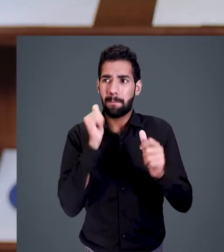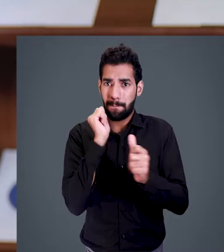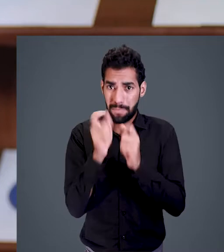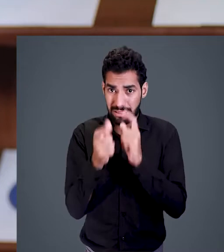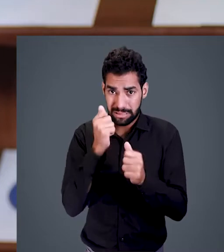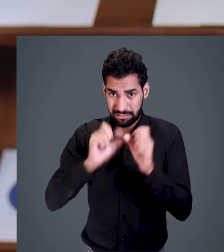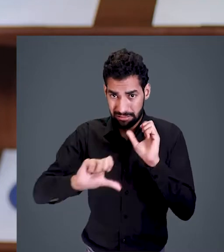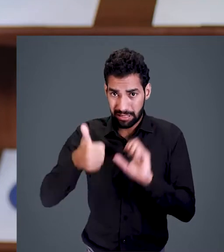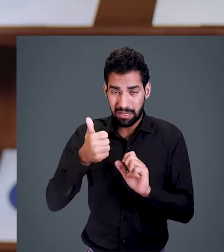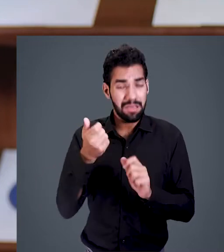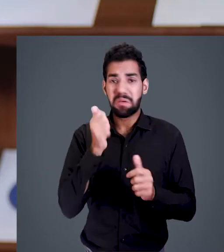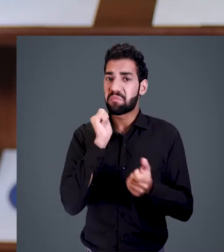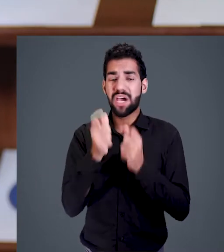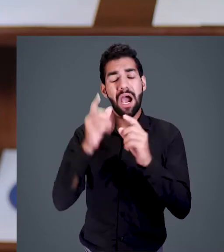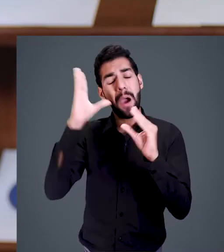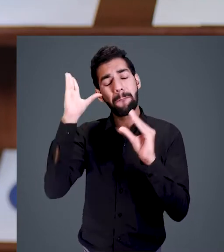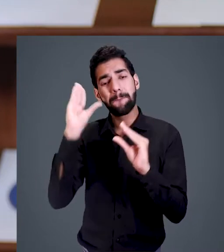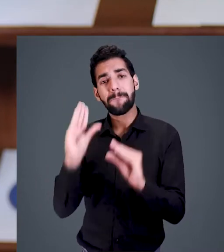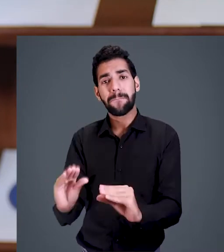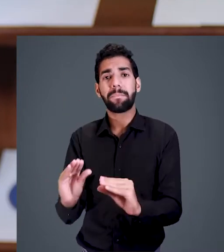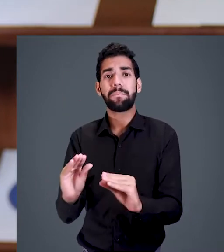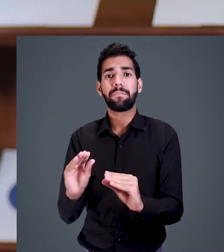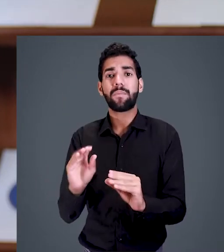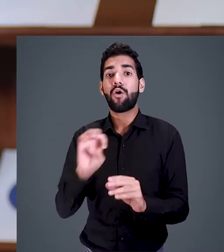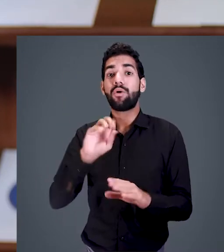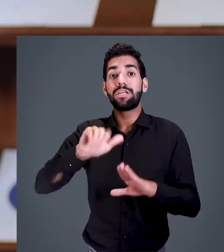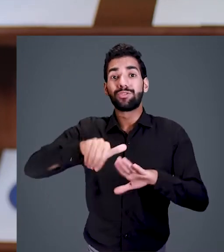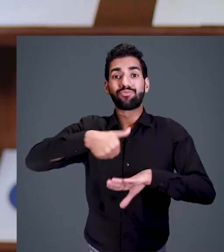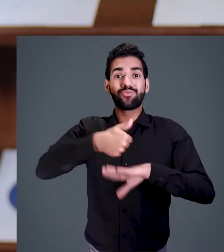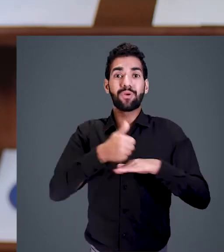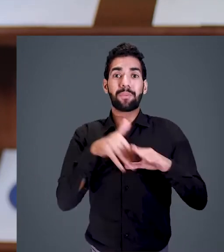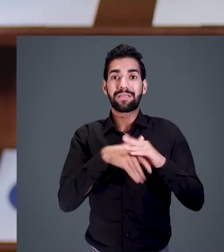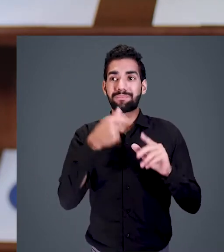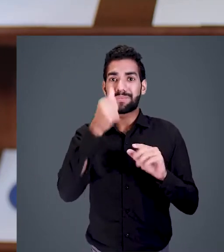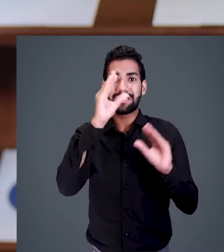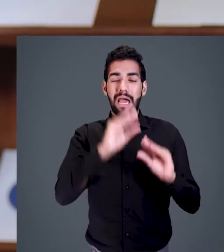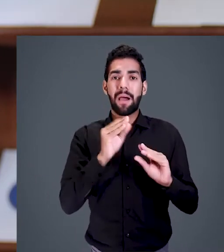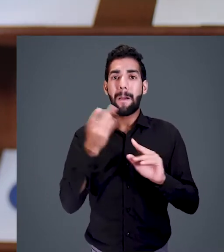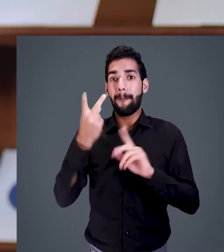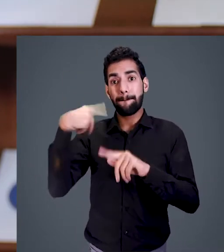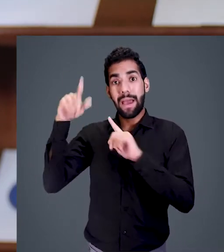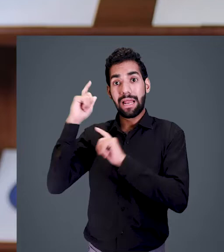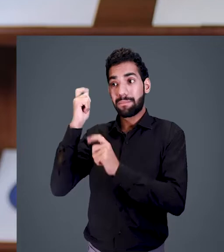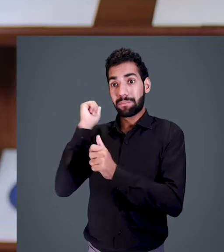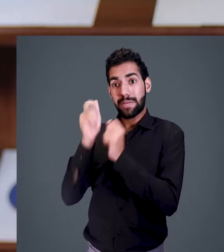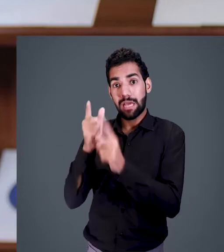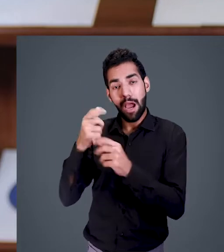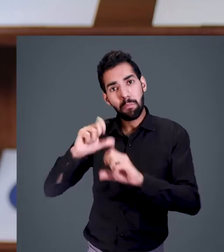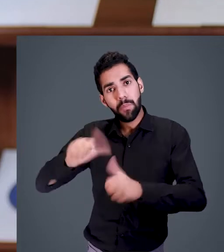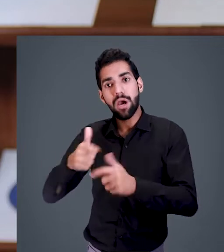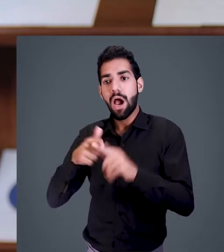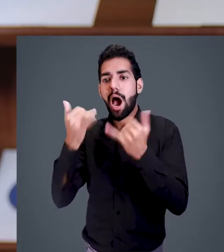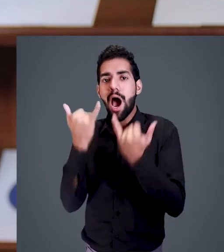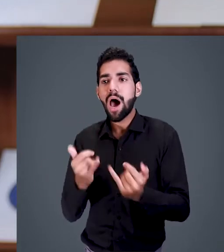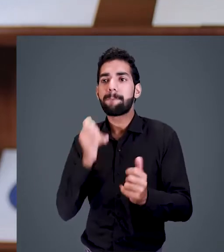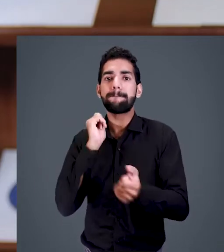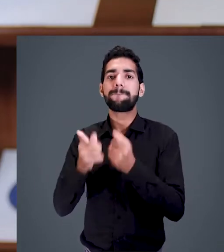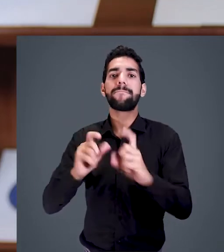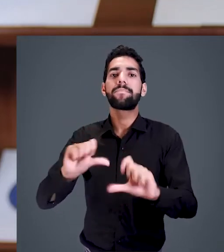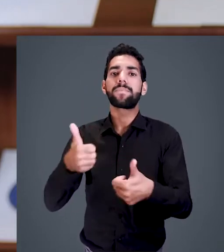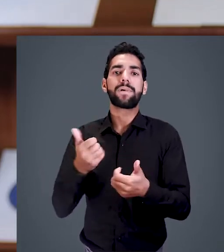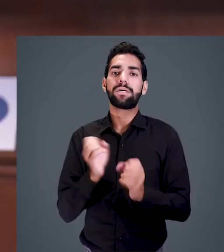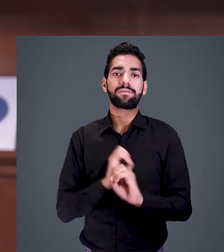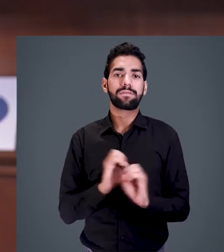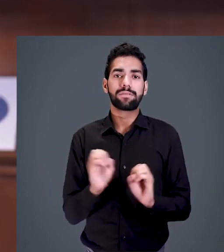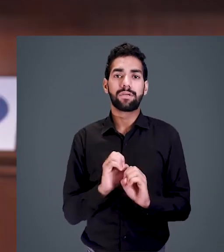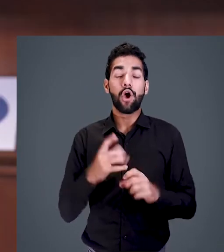उनकी परचेजिंग पावर कम हो जाती है, यानी उनकी आमदन कम हो गई वही चीज़ें ख़रीदने के लिए जो कि पहले वो अफोर्ड कर सकते